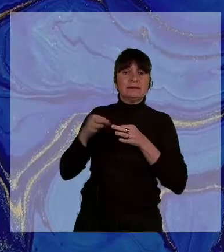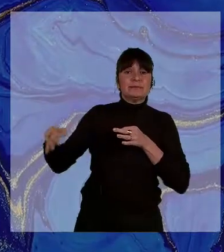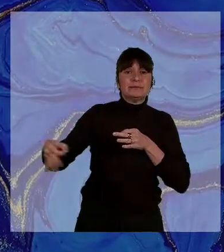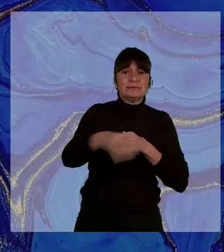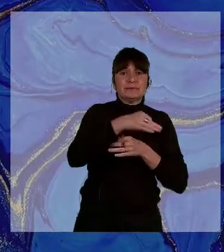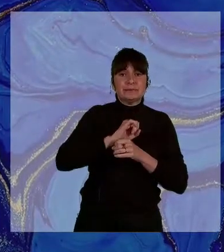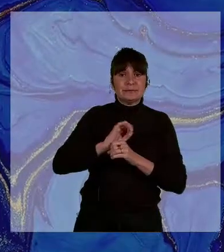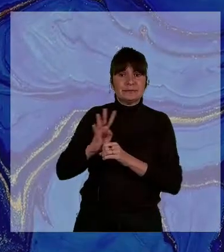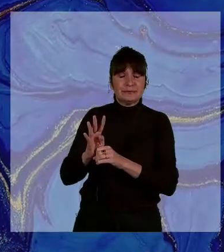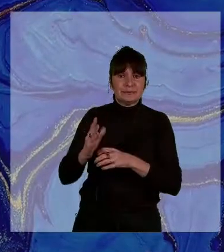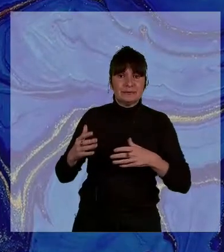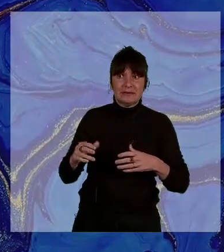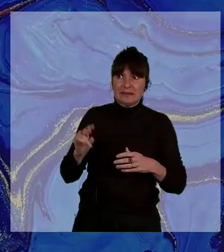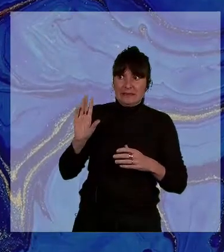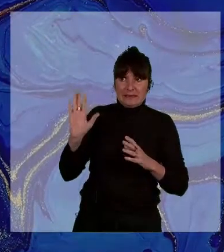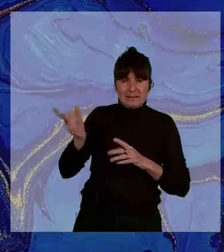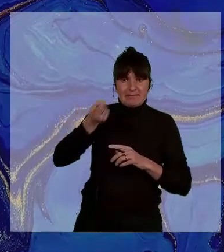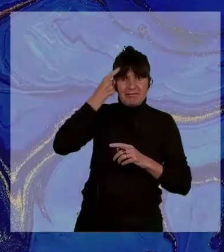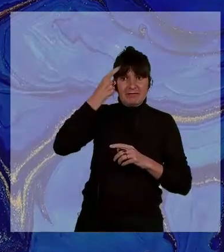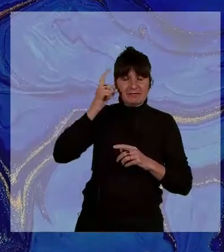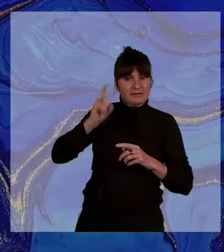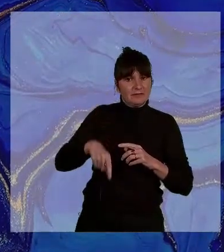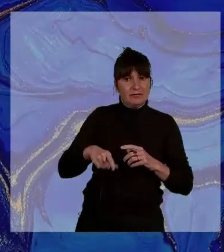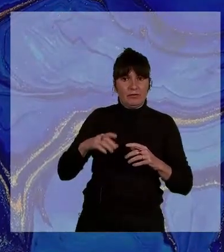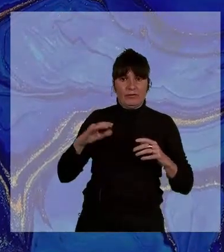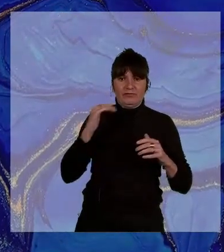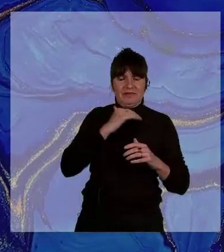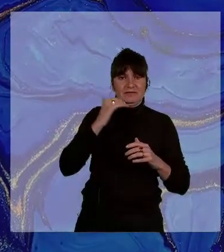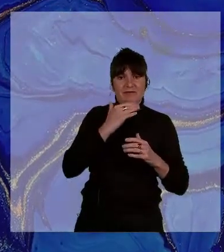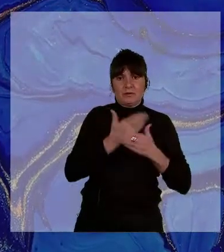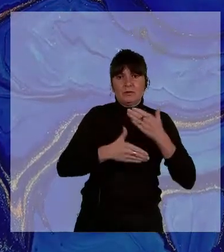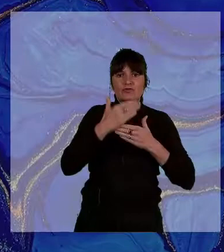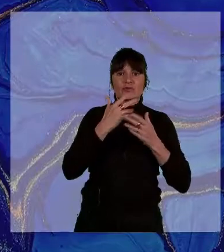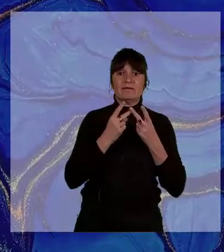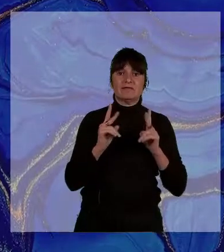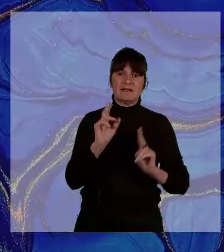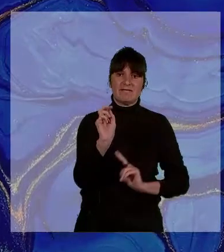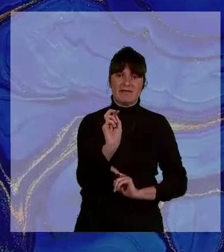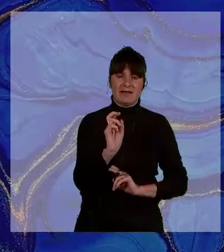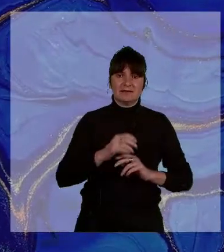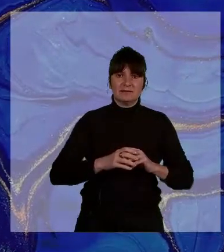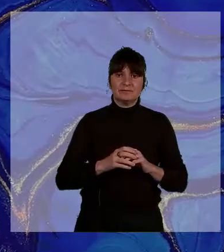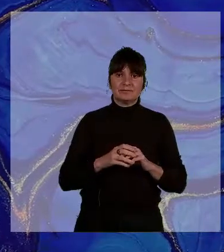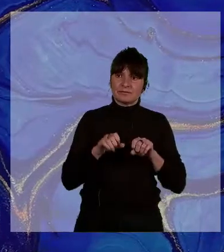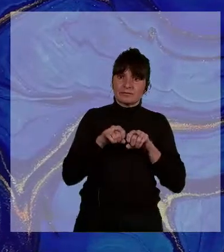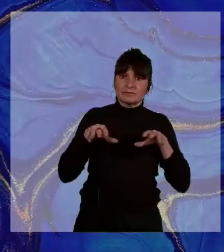vital même, de construire des villes plus vertes. Le réseau des villes,